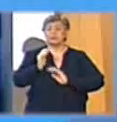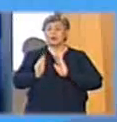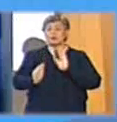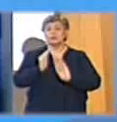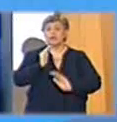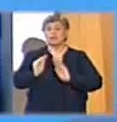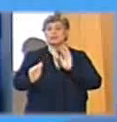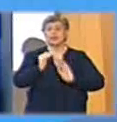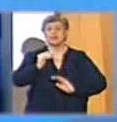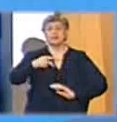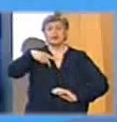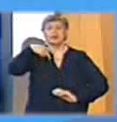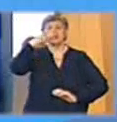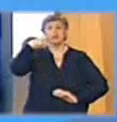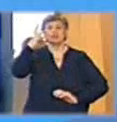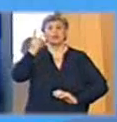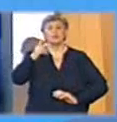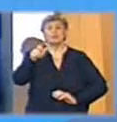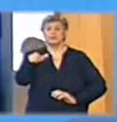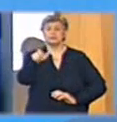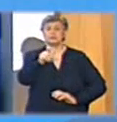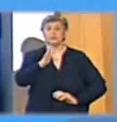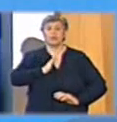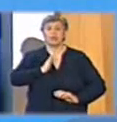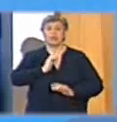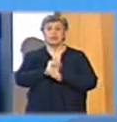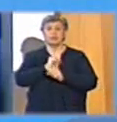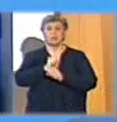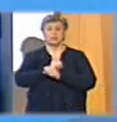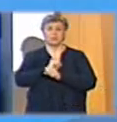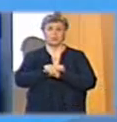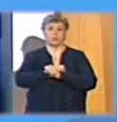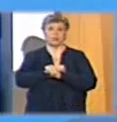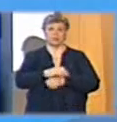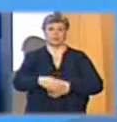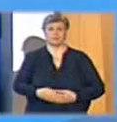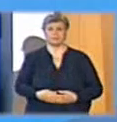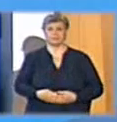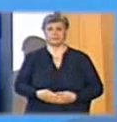εργασιακά δικαιώματα και σε αυτόν τον τομέα τον οποίο περιγράφεται.